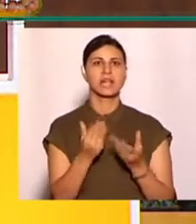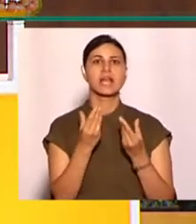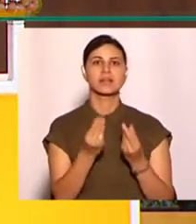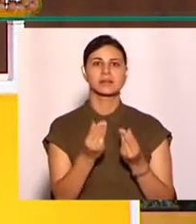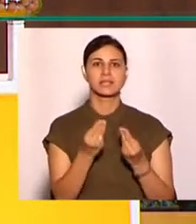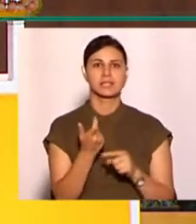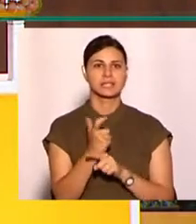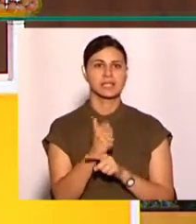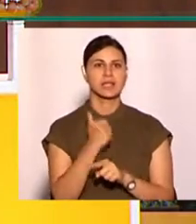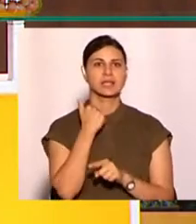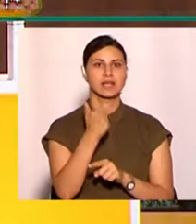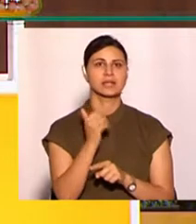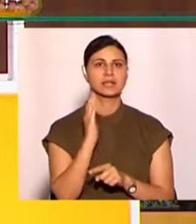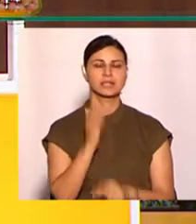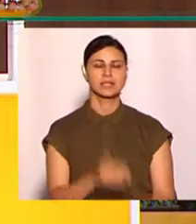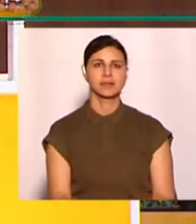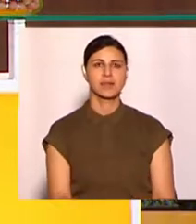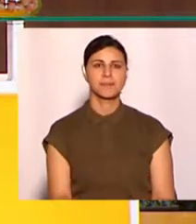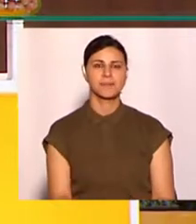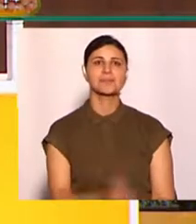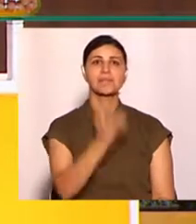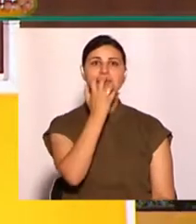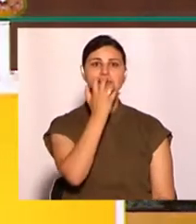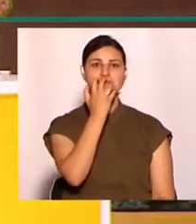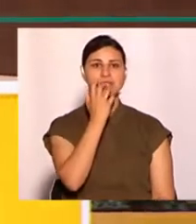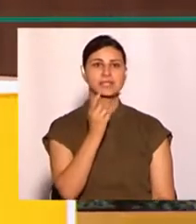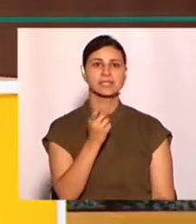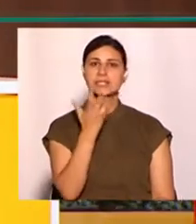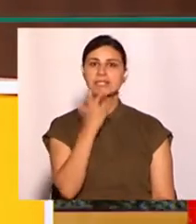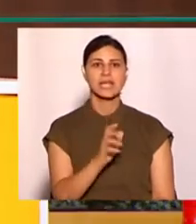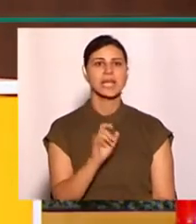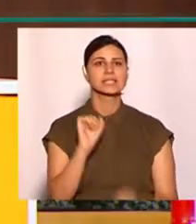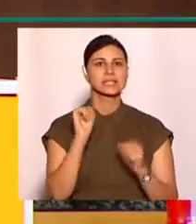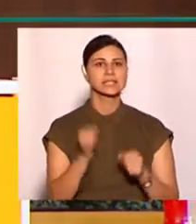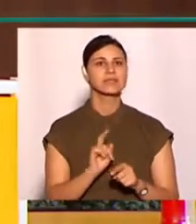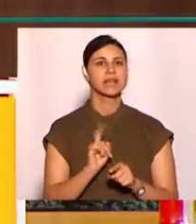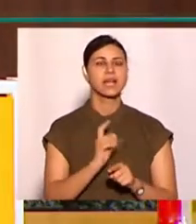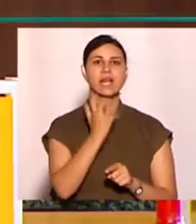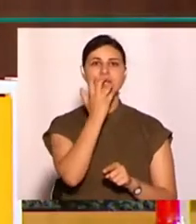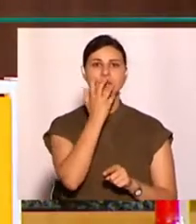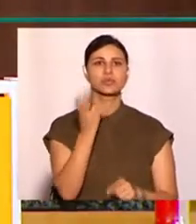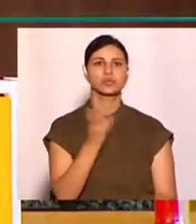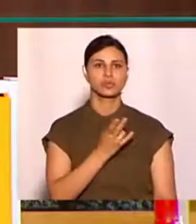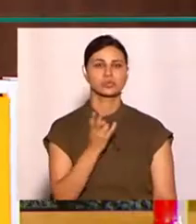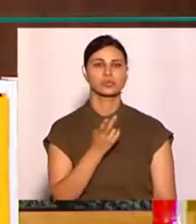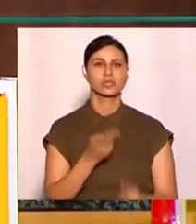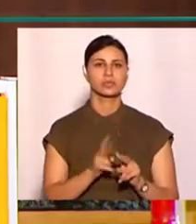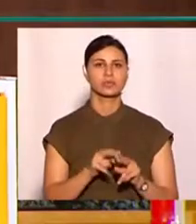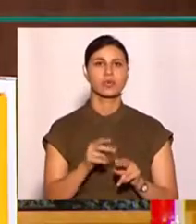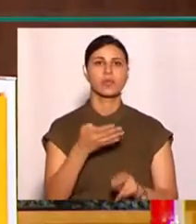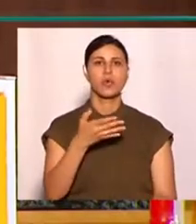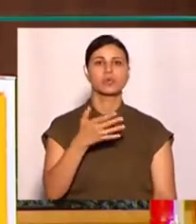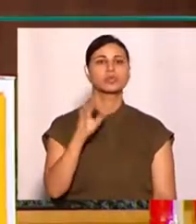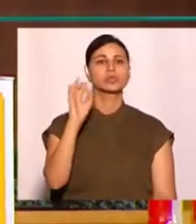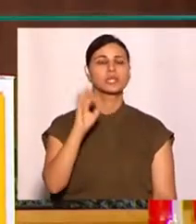ნაწილსაც შეიცავს, ძალიან კარგად დაქუცმაცებულს თბილი სახით, არა ცხელი ან ცივი სახით, არამედ თბილი, იმიტომ რომ მაგალითად